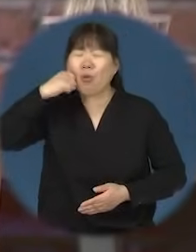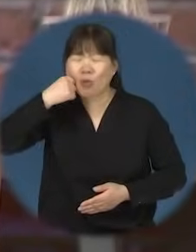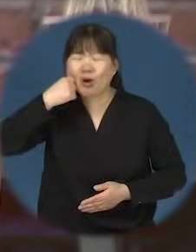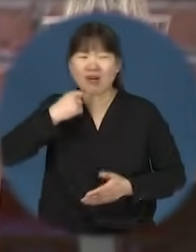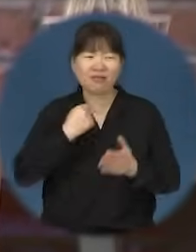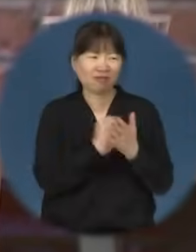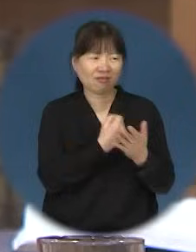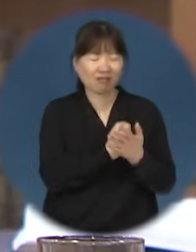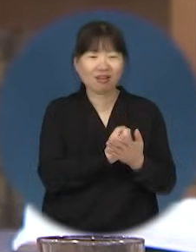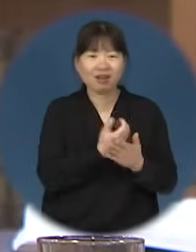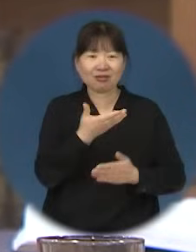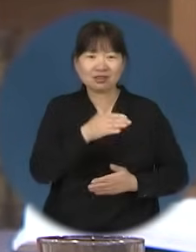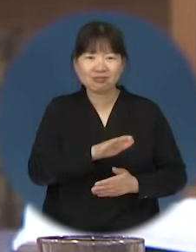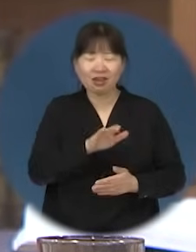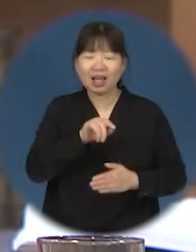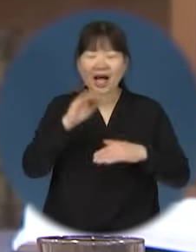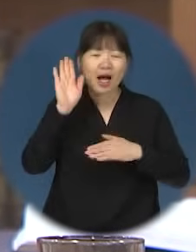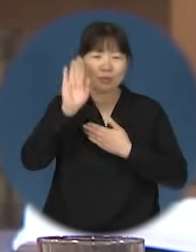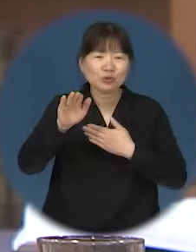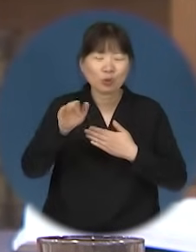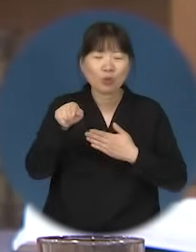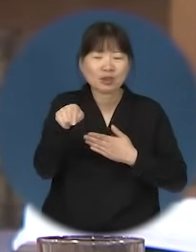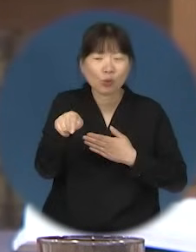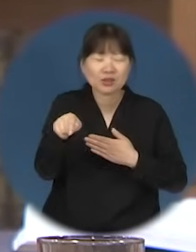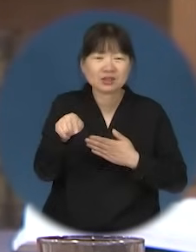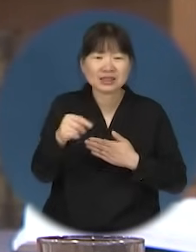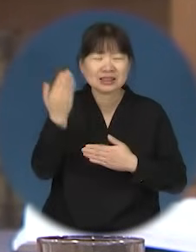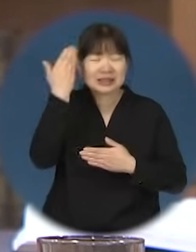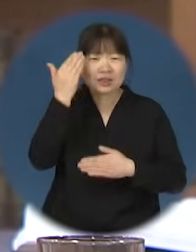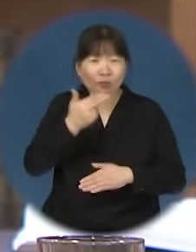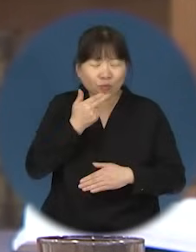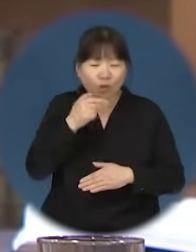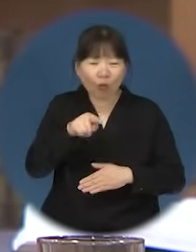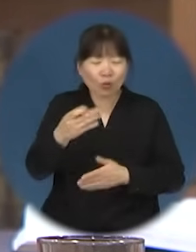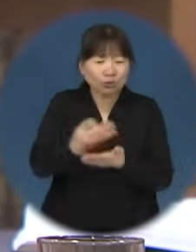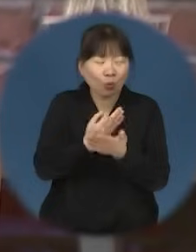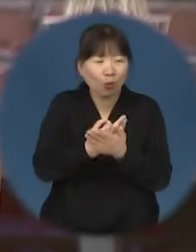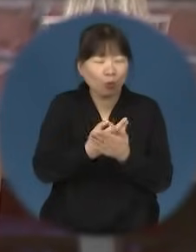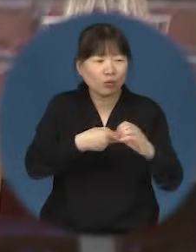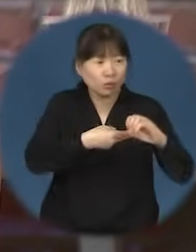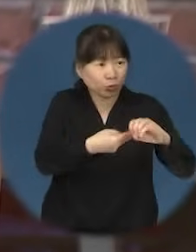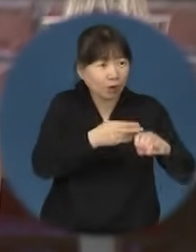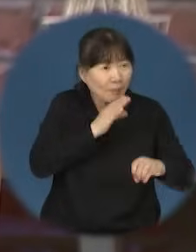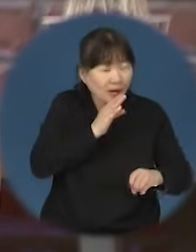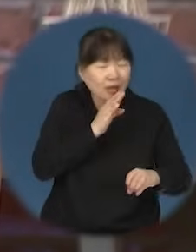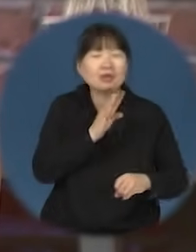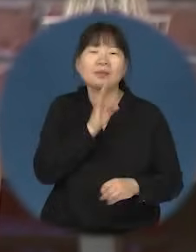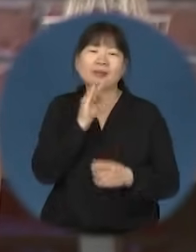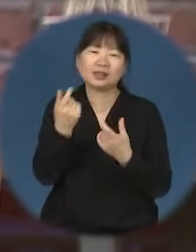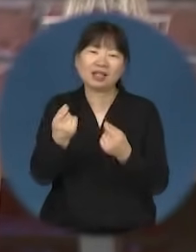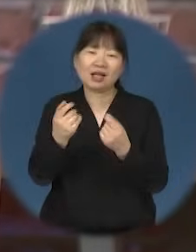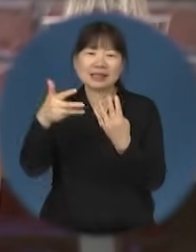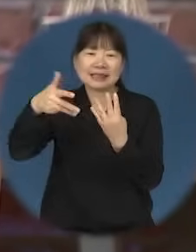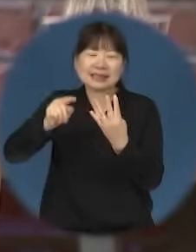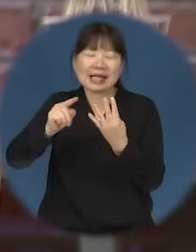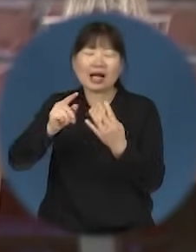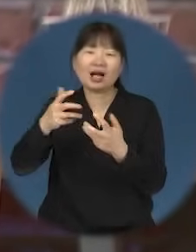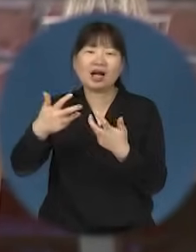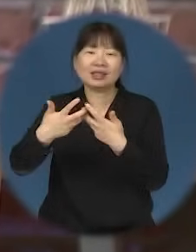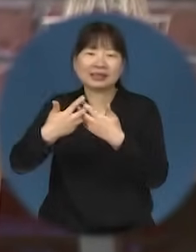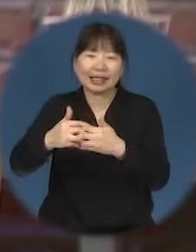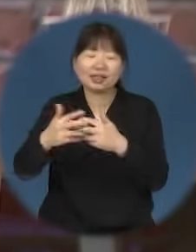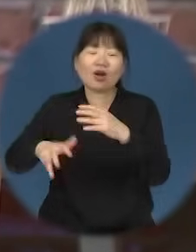안타깝네요. 이제 이쪽 분야를 모르면 돈을 못 번다 한마디로. 이제 4차 산업혁명 시대에